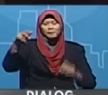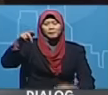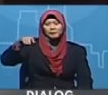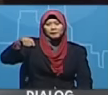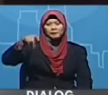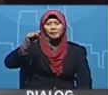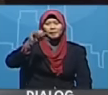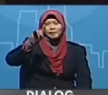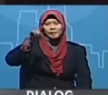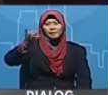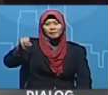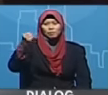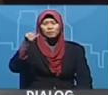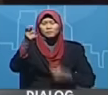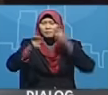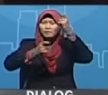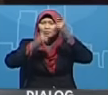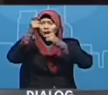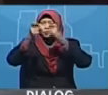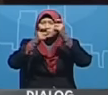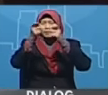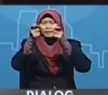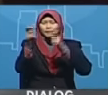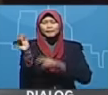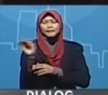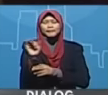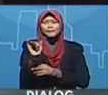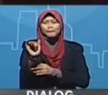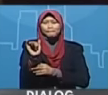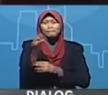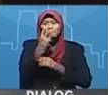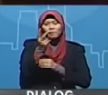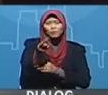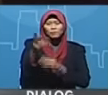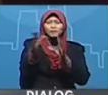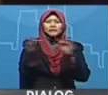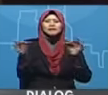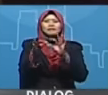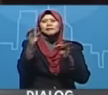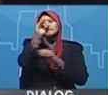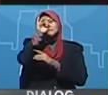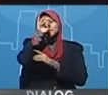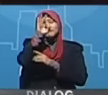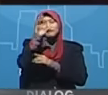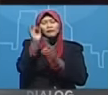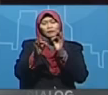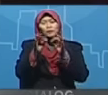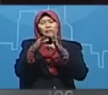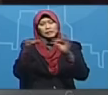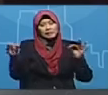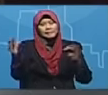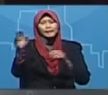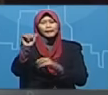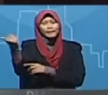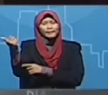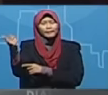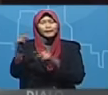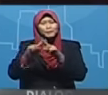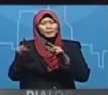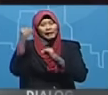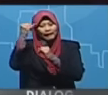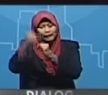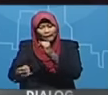penipuan pakej umrah atau pelancongan ini boleh diumpamakan sebagai menonton filem Hindustan apabila jalan cerita berlainan tetapi pengakhiran